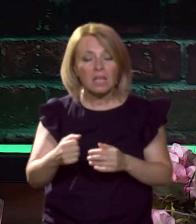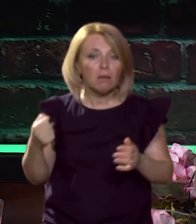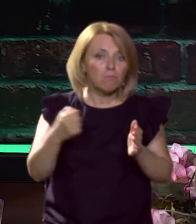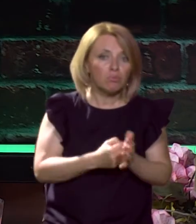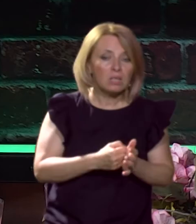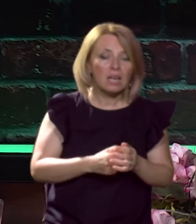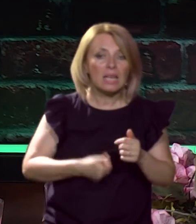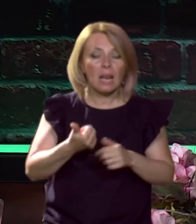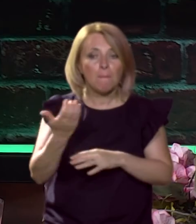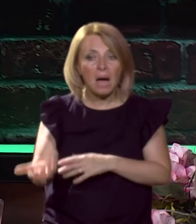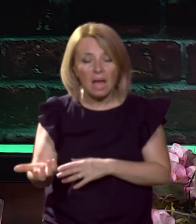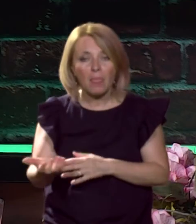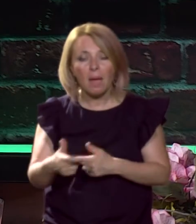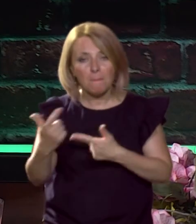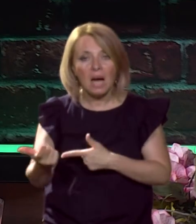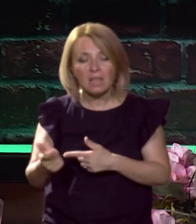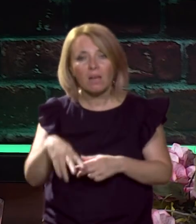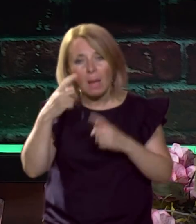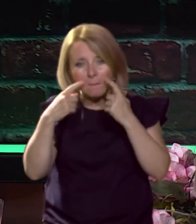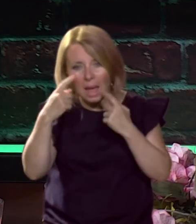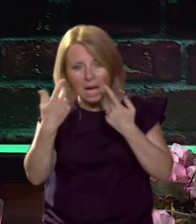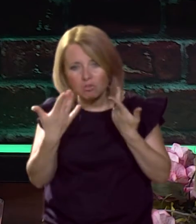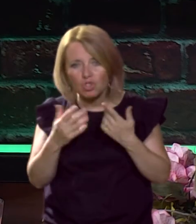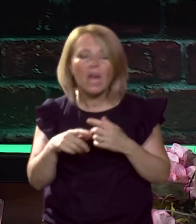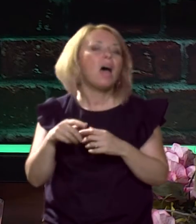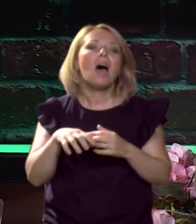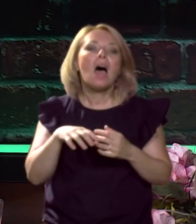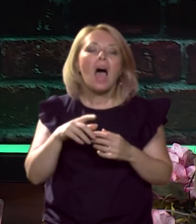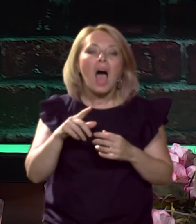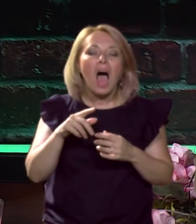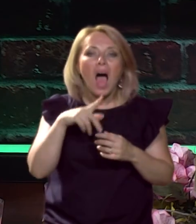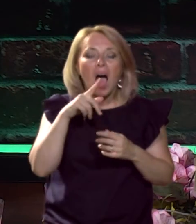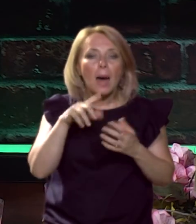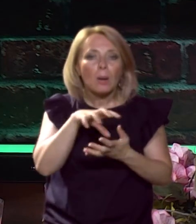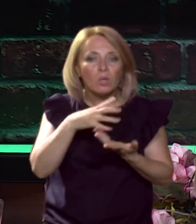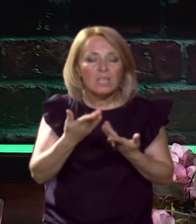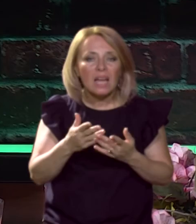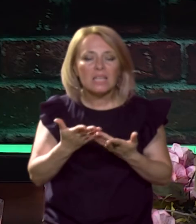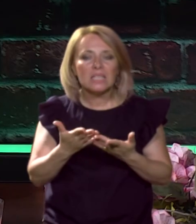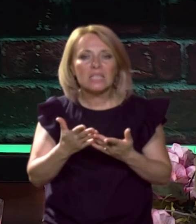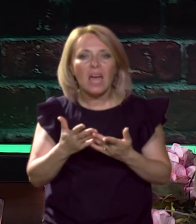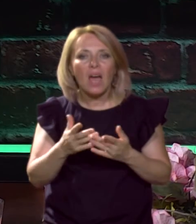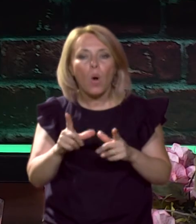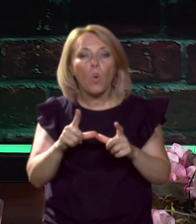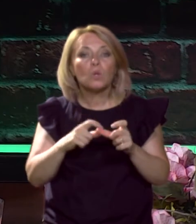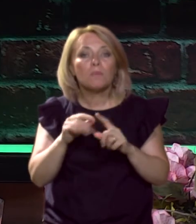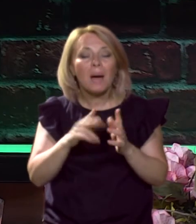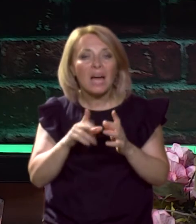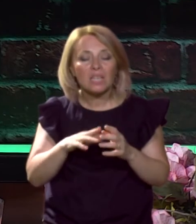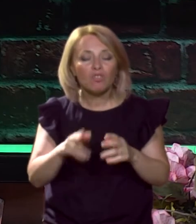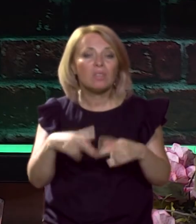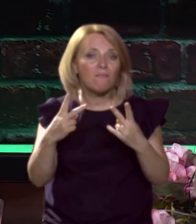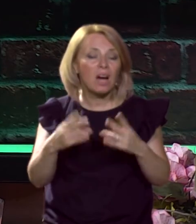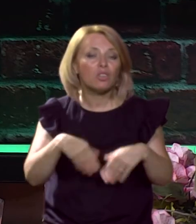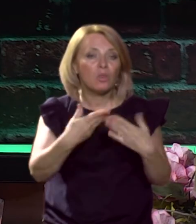ono dijete plaće jer je dijete. I onda se roditelj uspaniči jer ne zna što mu je točno. I onda je zapravo najbitnije roditelju pružiti